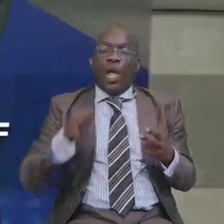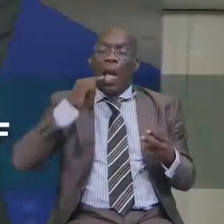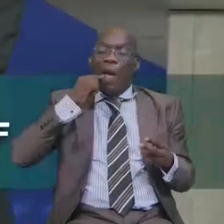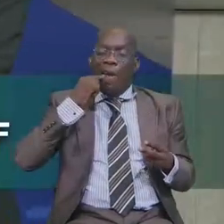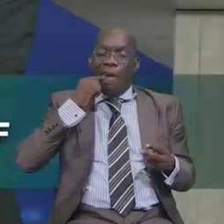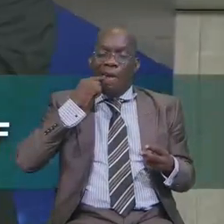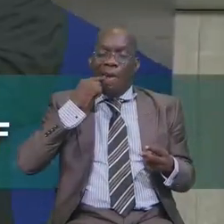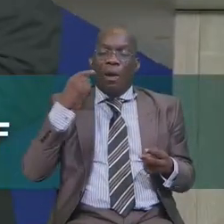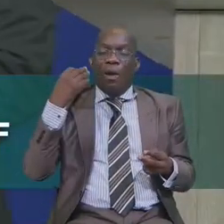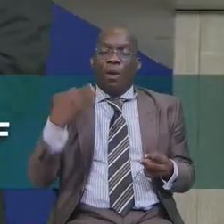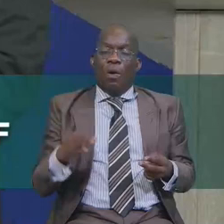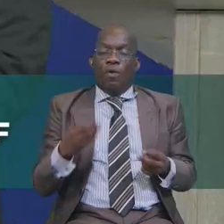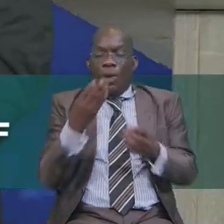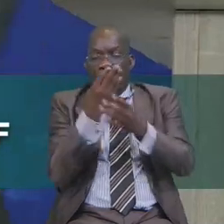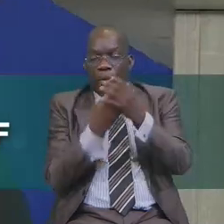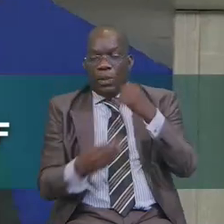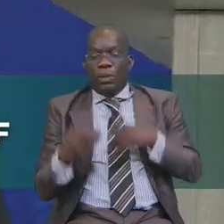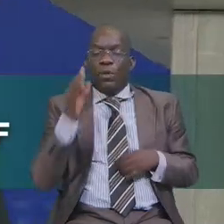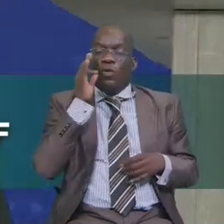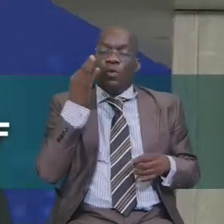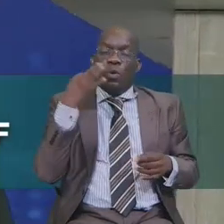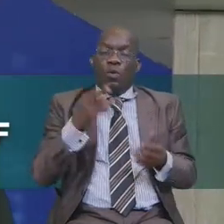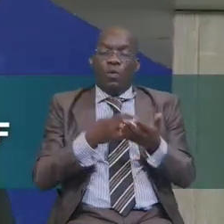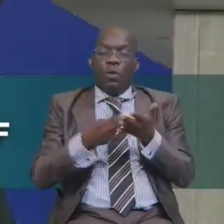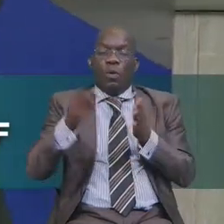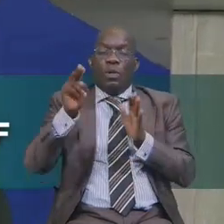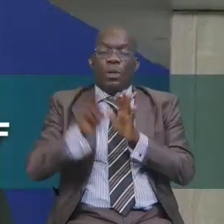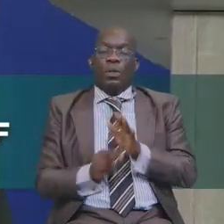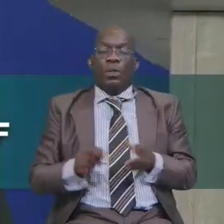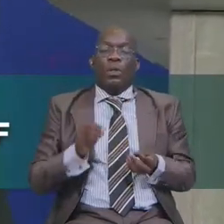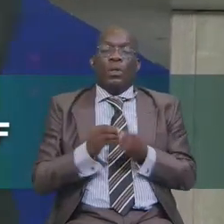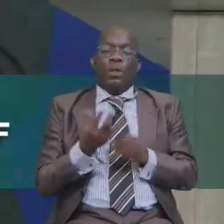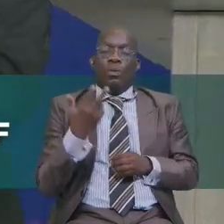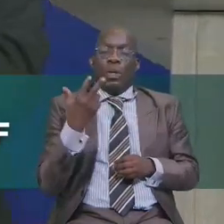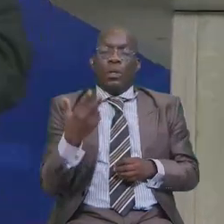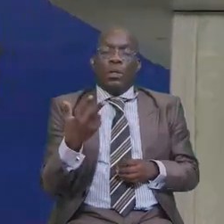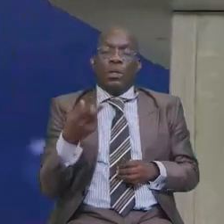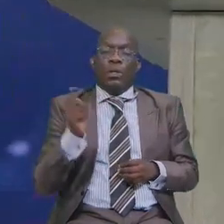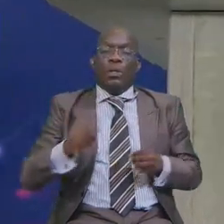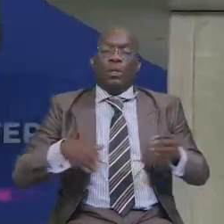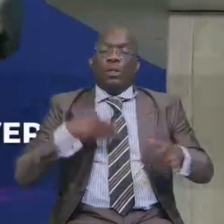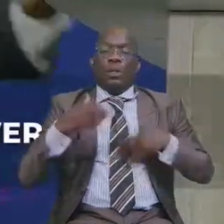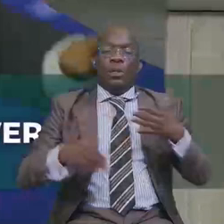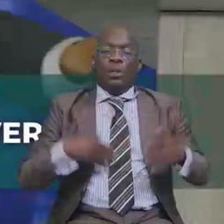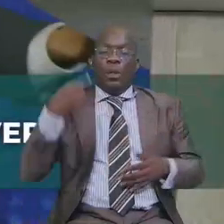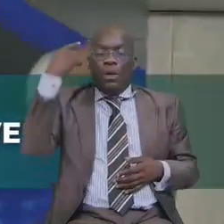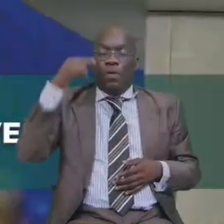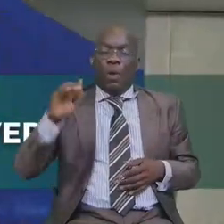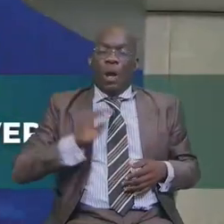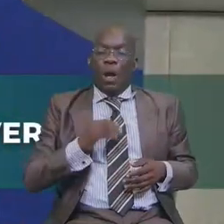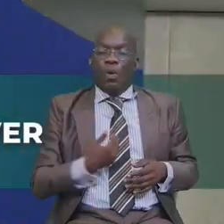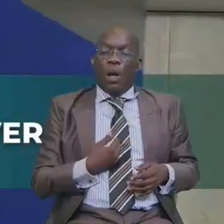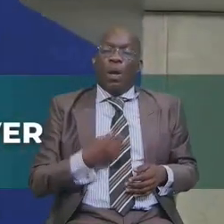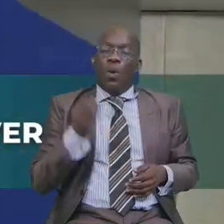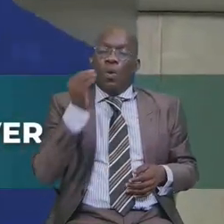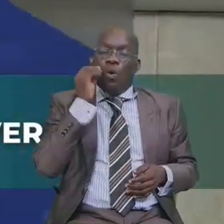pour l'absence de fruits de sainteté. Troisième élément, la résistance pour notre demeure éternelle